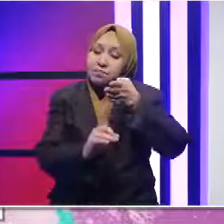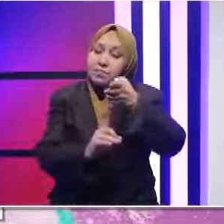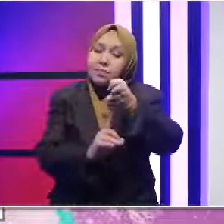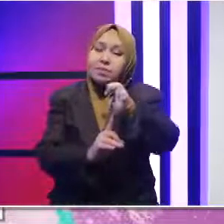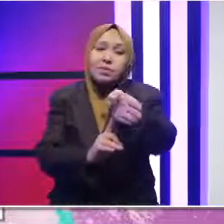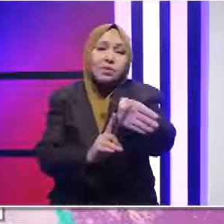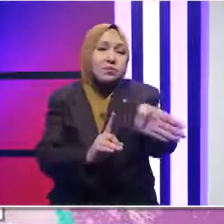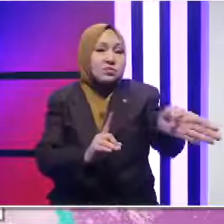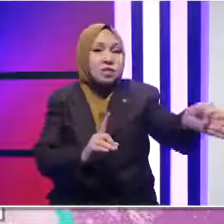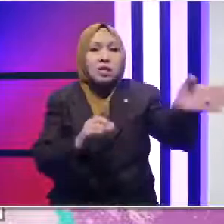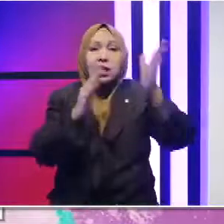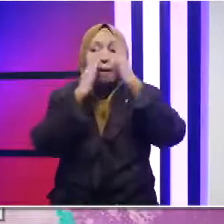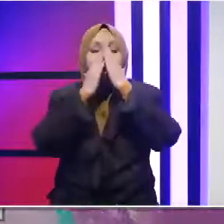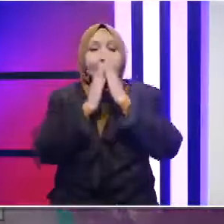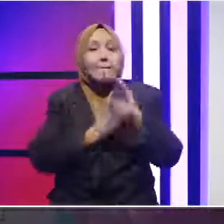الضالين